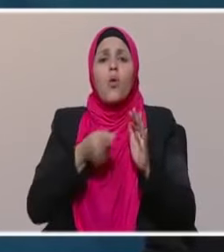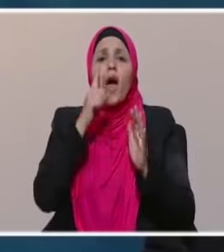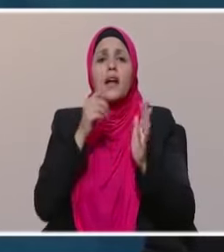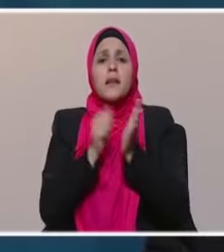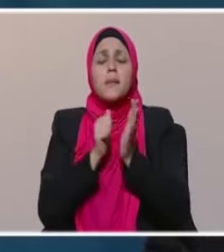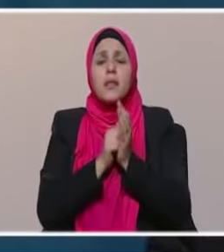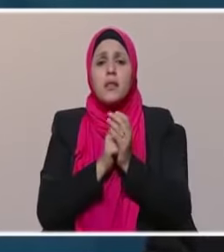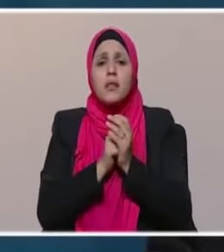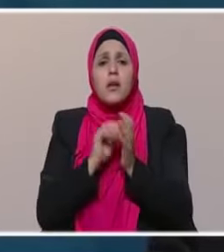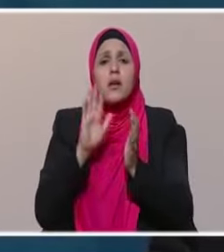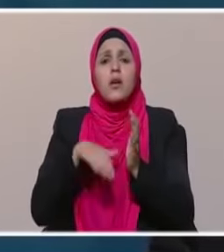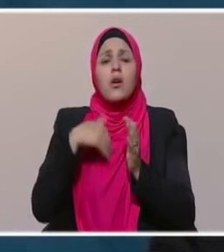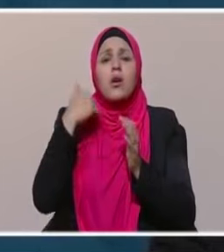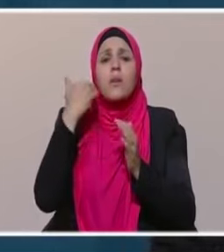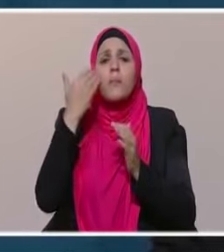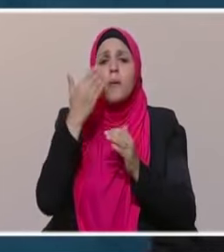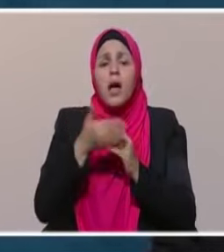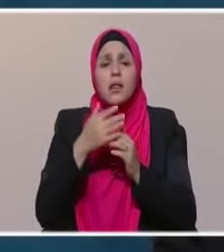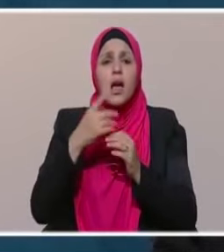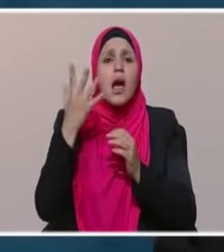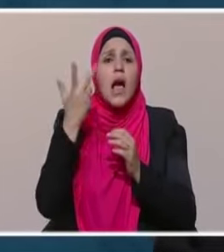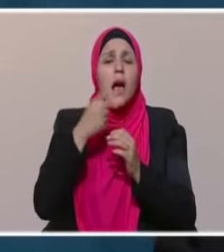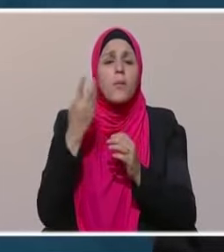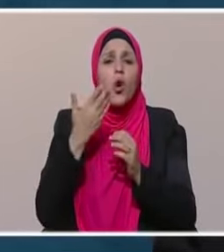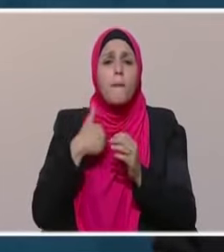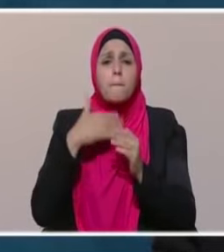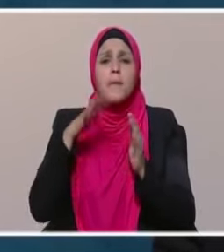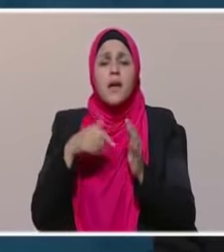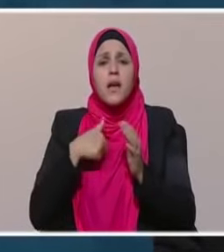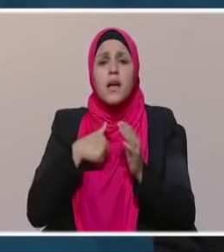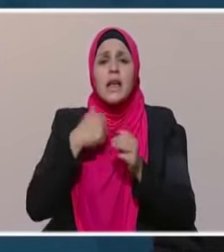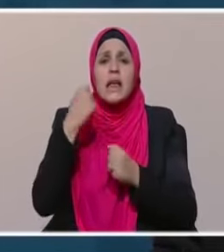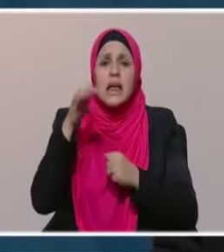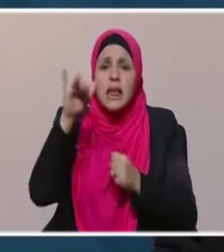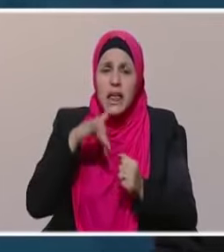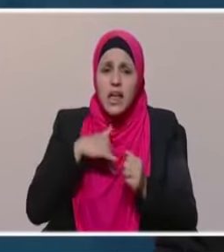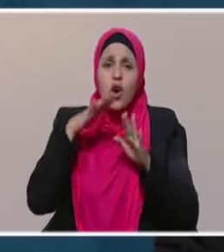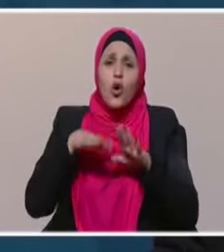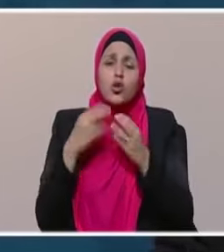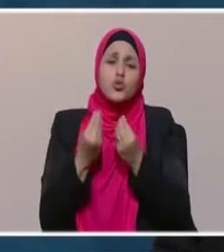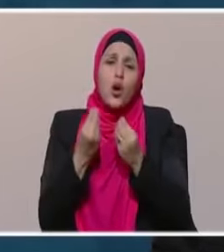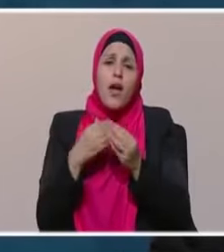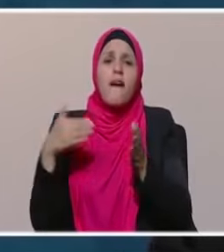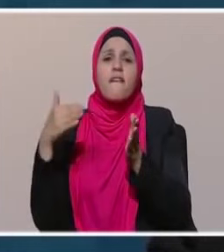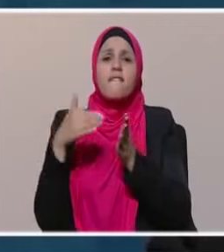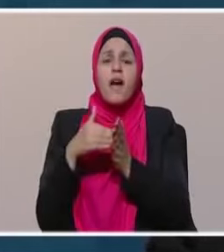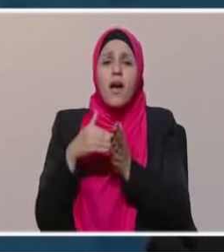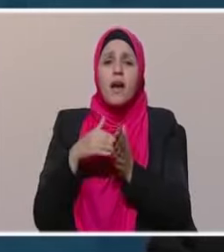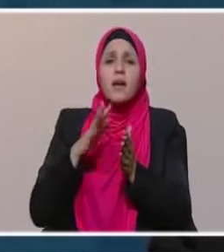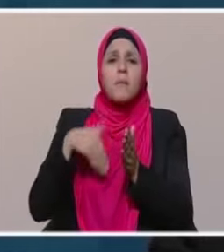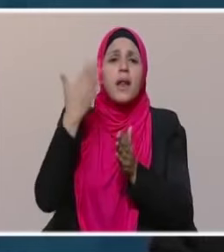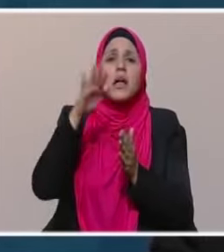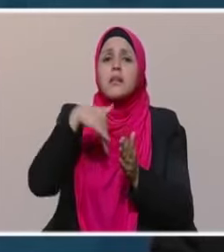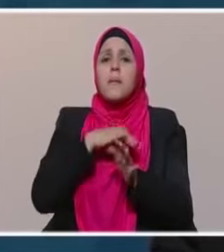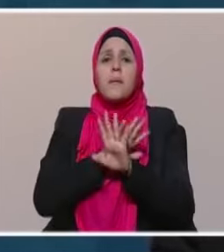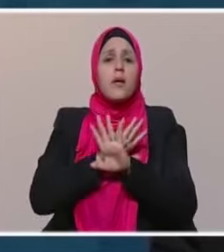وبعدين قعد كم يوم كده، كان بيجي يعني يقعد معايا شويه، وبعد كده ما بقاش